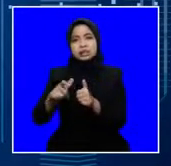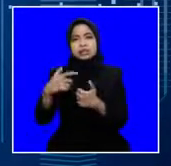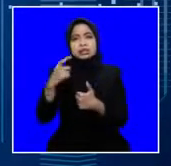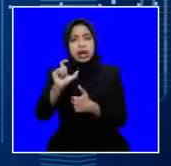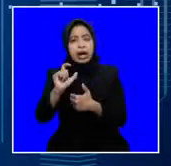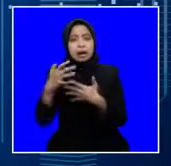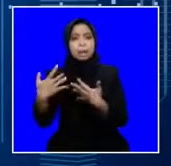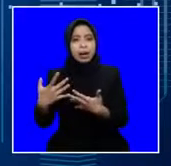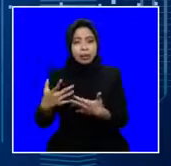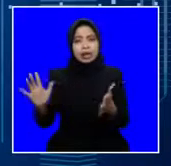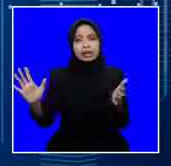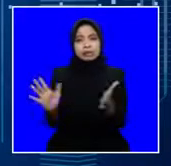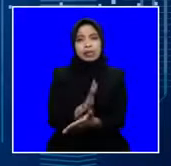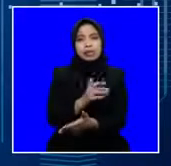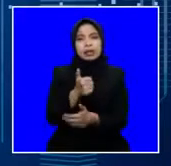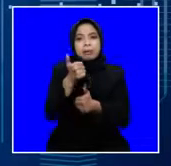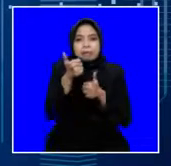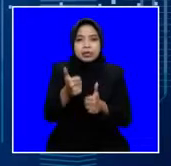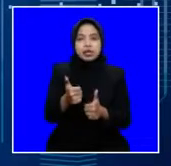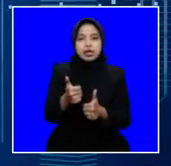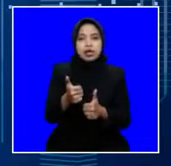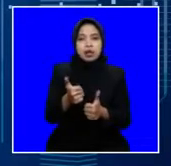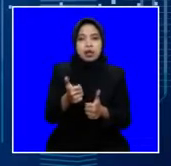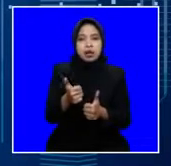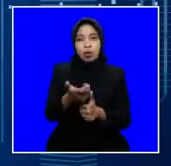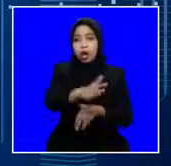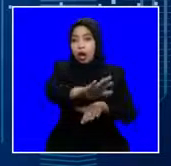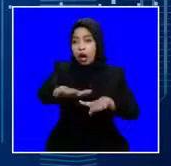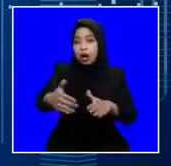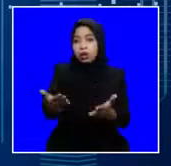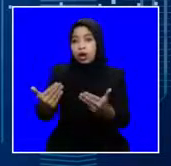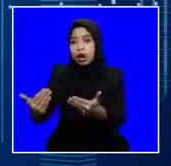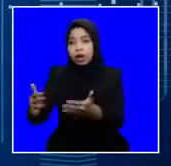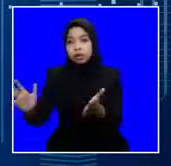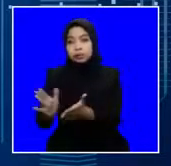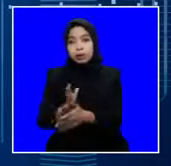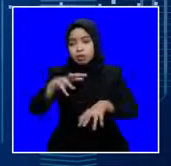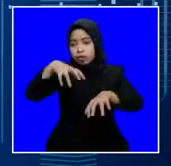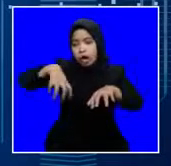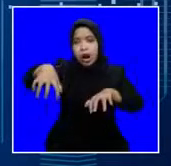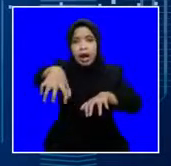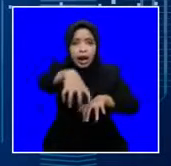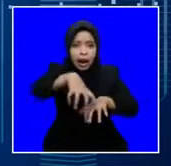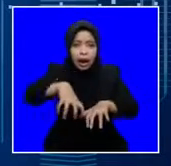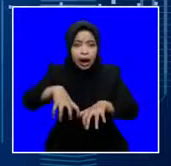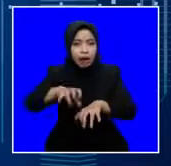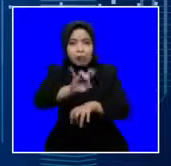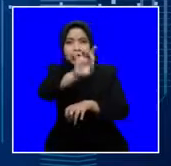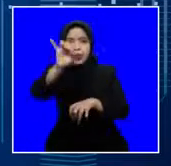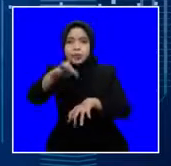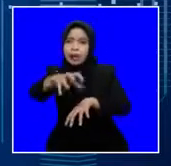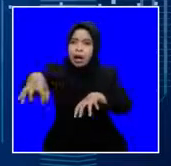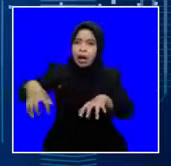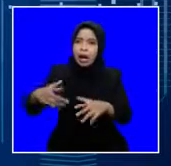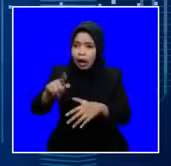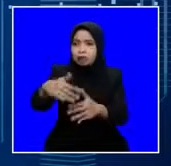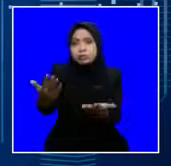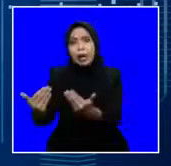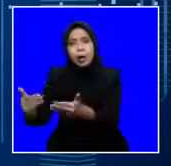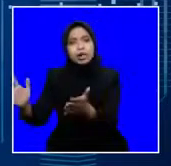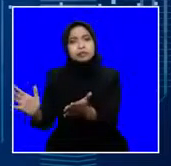lebih banyak kesempatan bagi anak-anak dari daerah, berbagai macam daerah, untuk mendapat